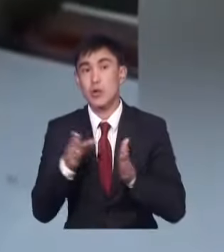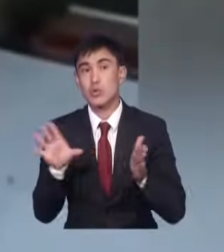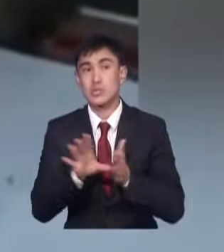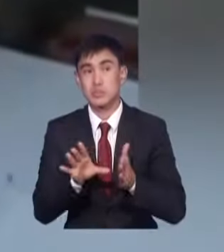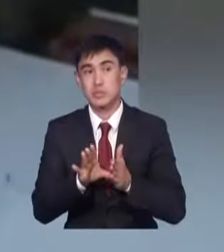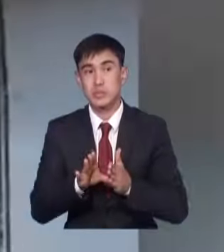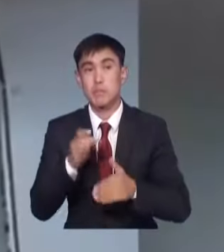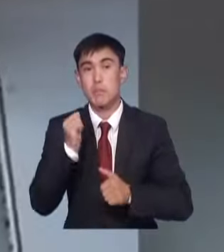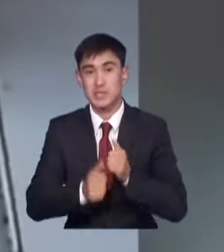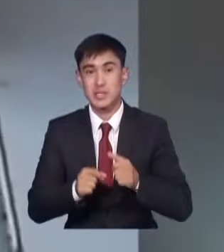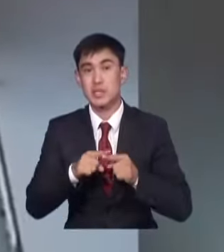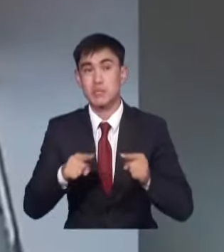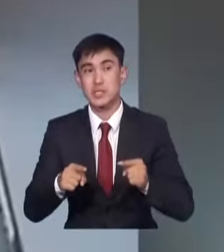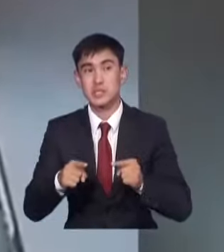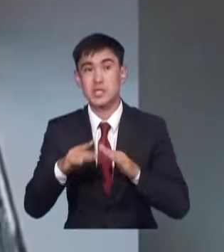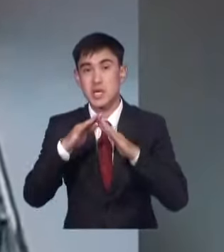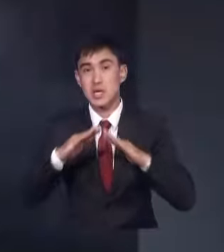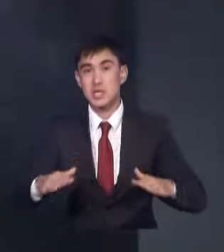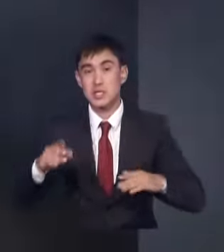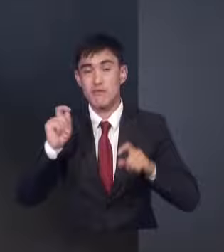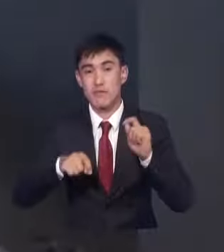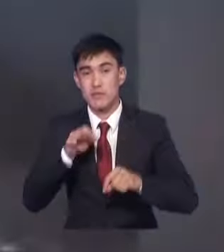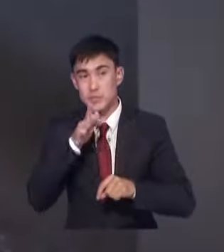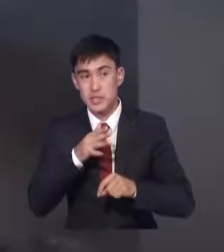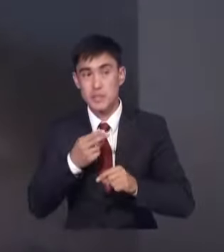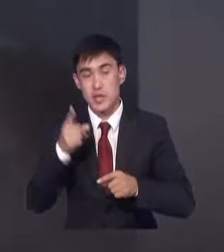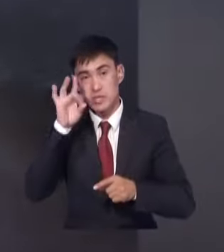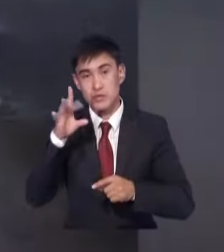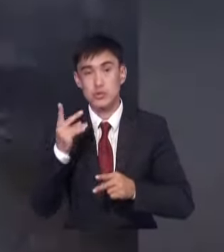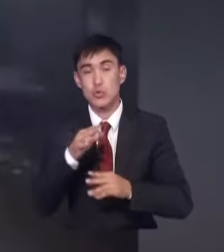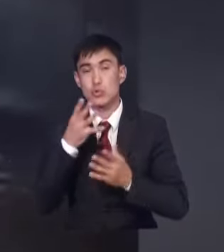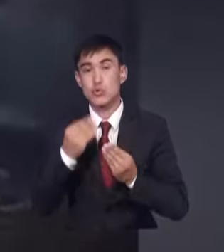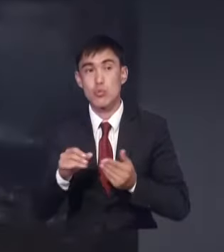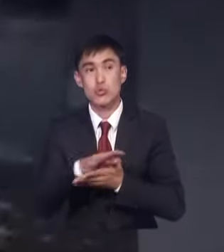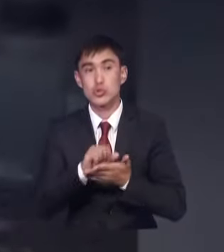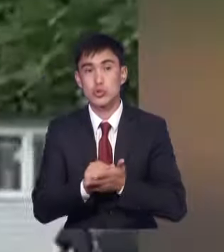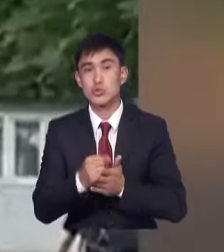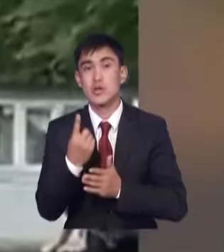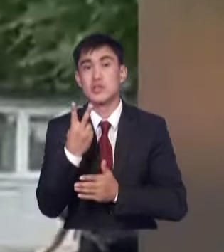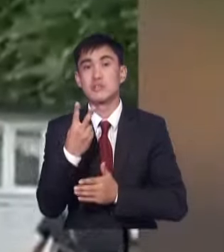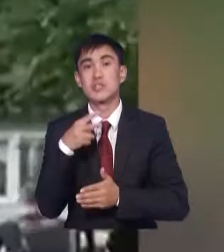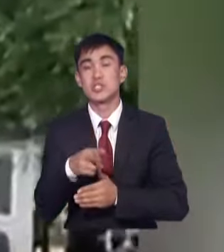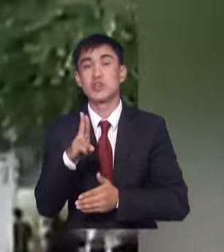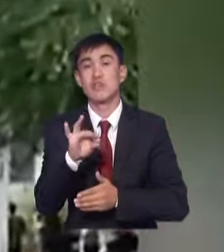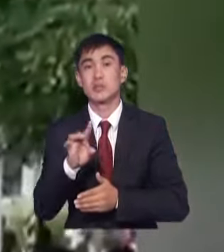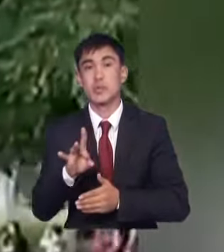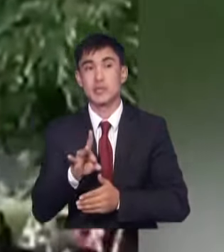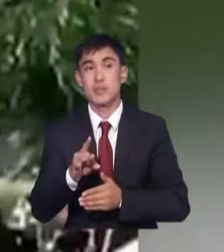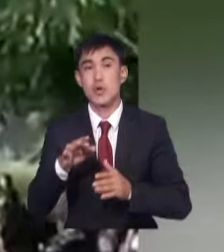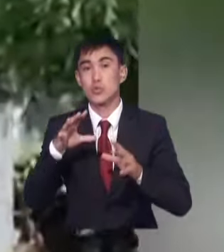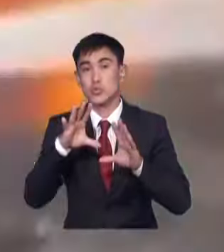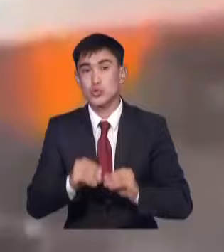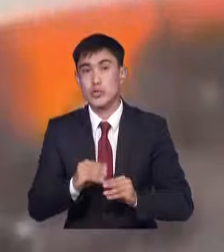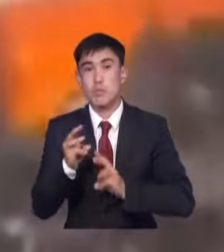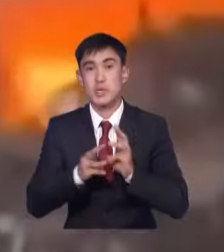замыкание из-за постоянной протечки крыши во время дождя на данный момент известно что огнём уничтожено свыше 2.000 МТ к тушению